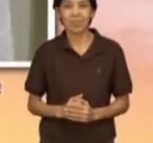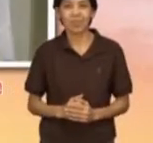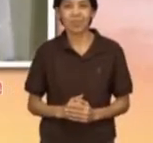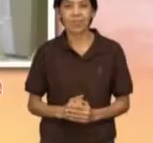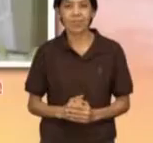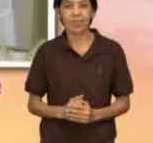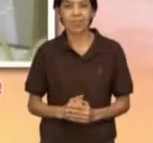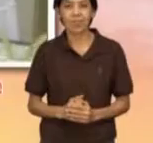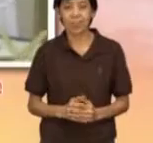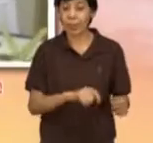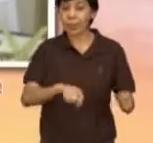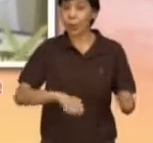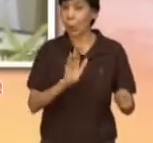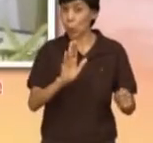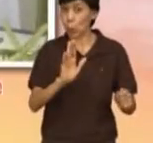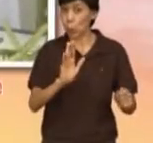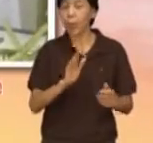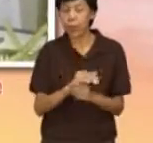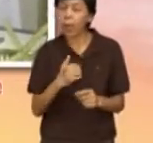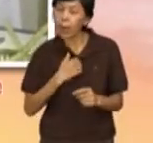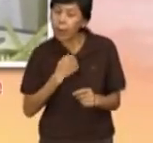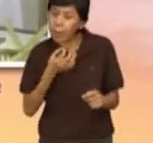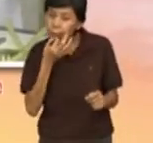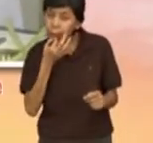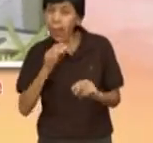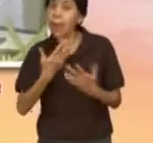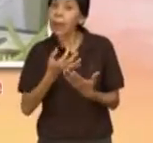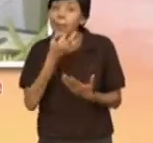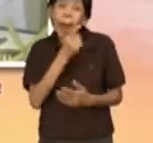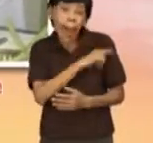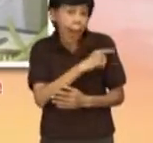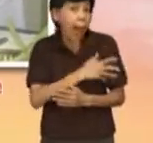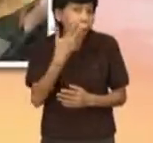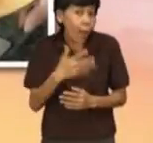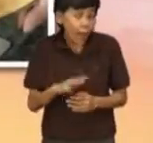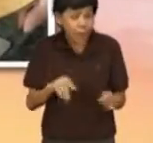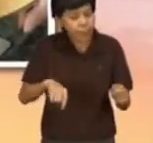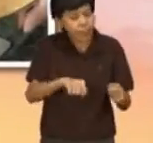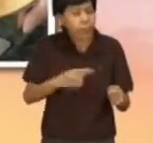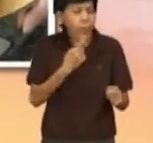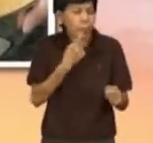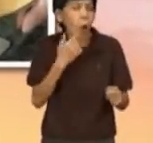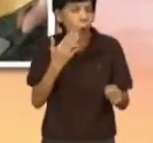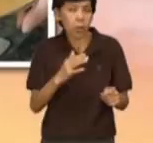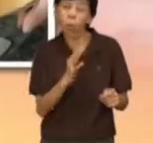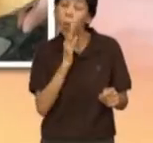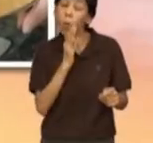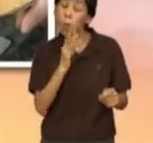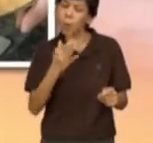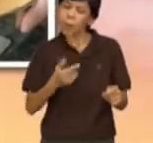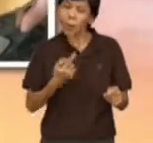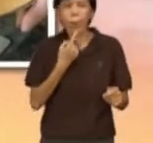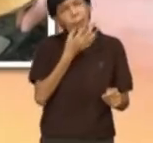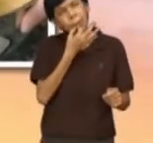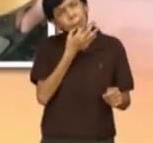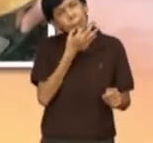ทีนี้ก่อนจะปรุงเราก็ชิมดูนิดนึงเพราะตะกี้เราก็ใส่เกลือในพริกไปแล้วใช่ไหมถ้ารสชาติ เค็ม